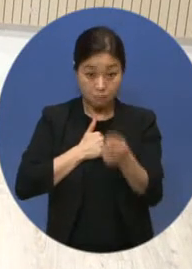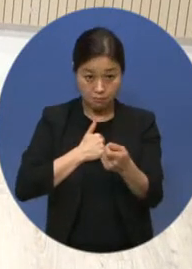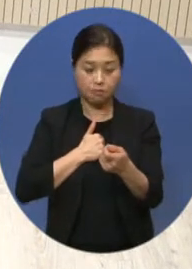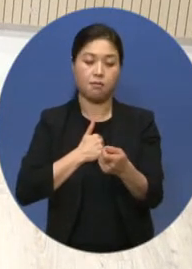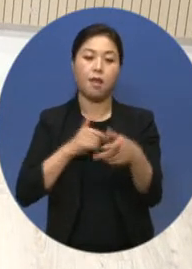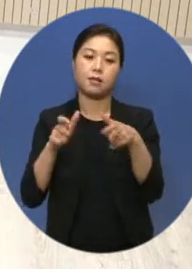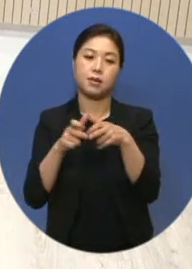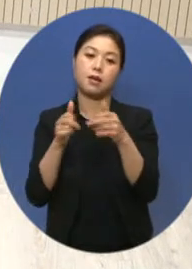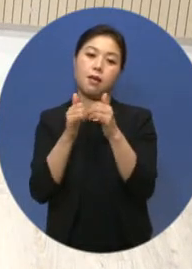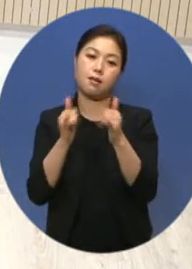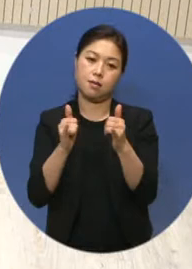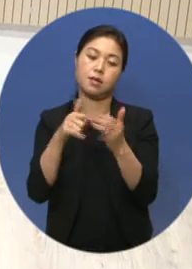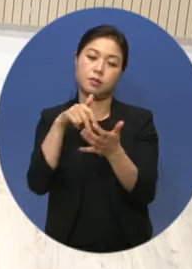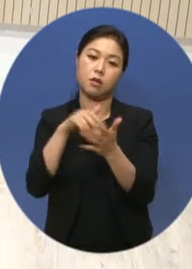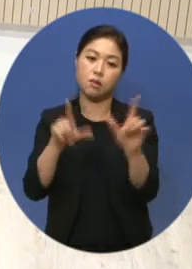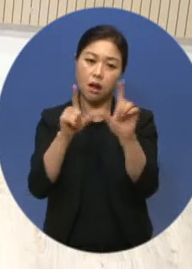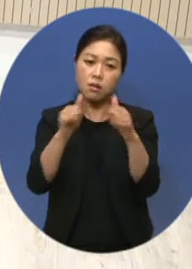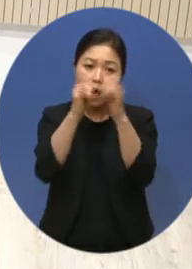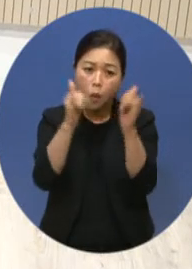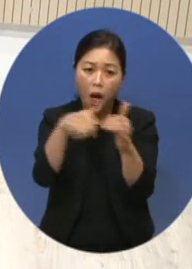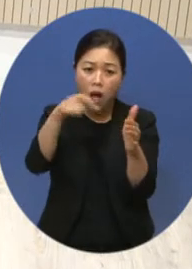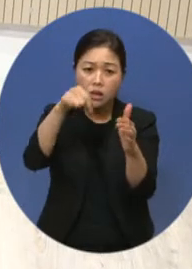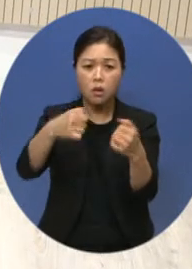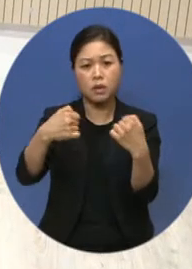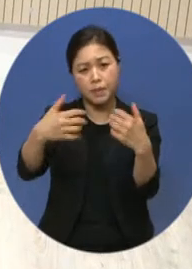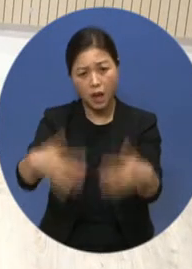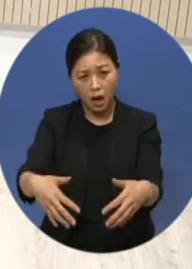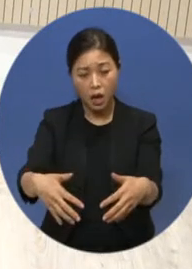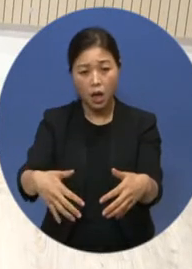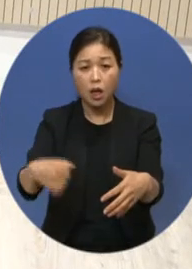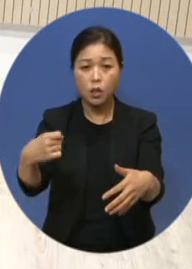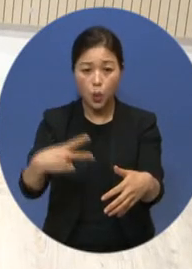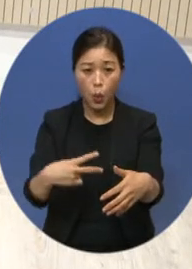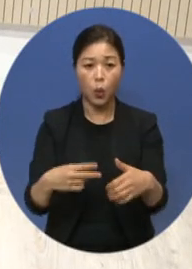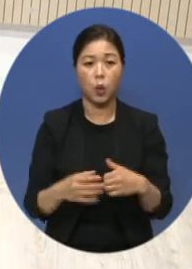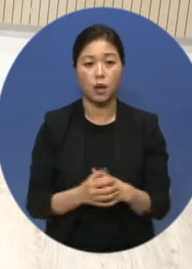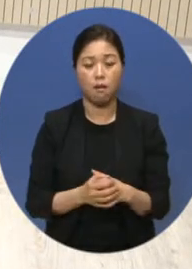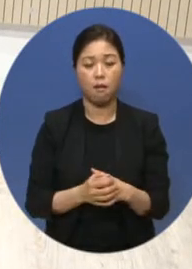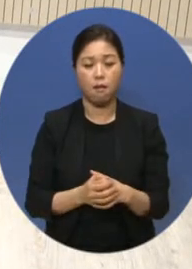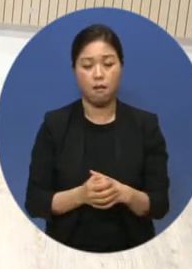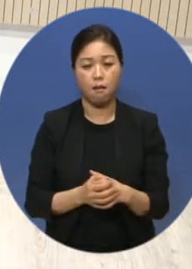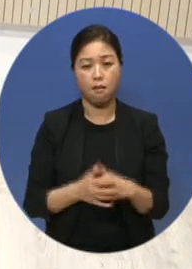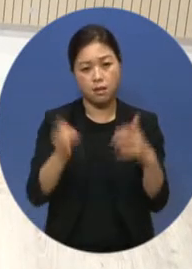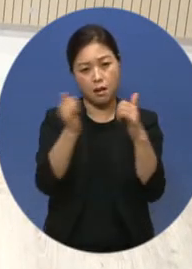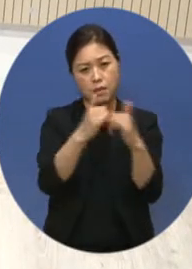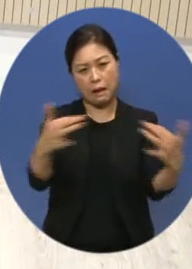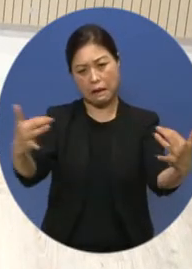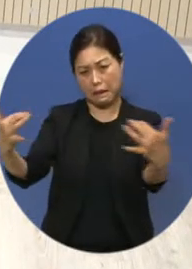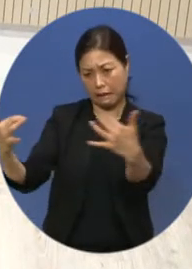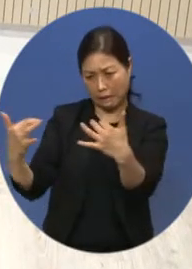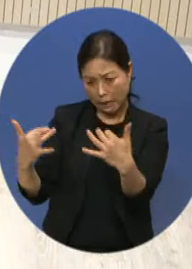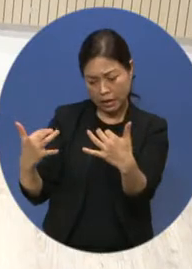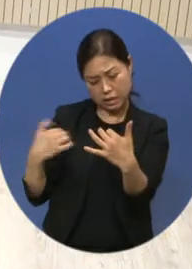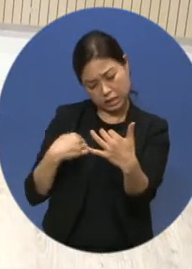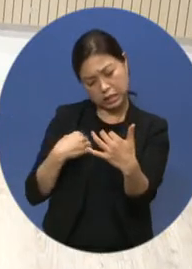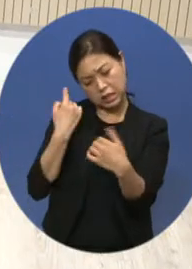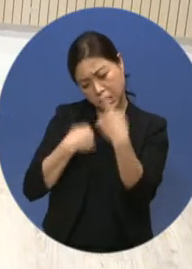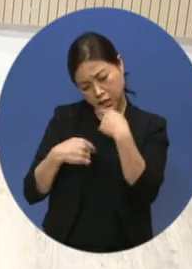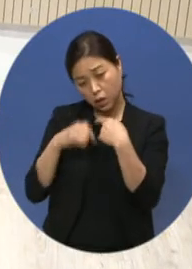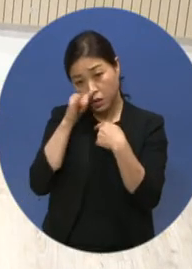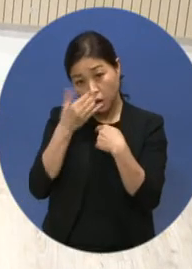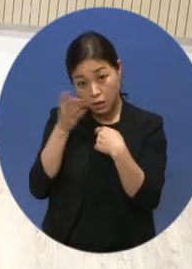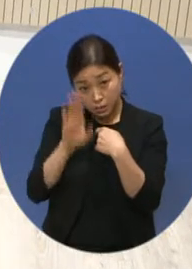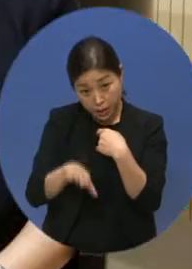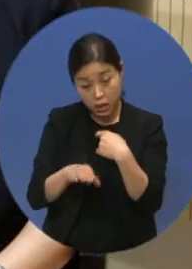굉장히 어떻게 보면 약자들이고 또 항상 어떤 시선들에 있어서 좀 상처들이 있지만